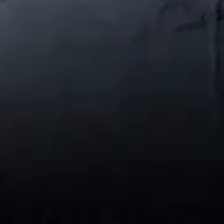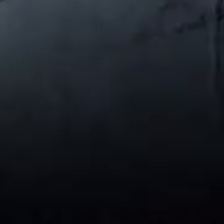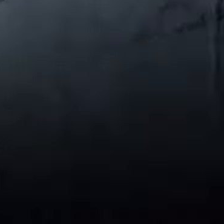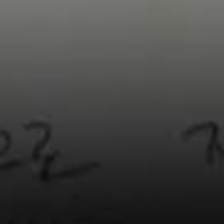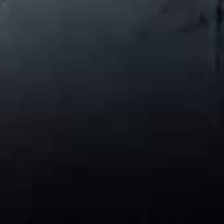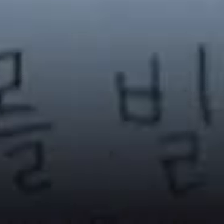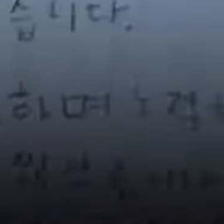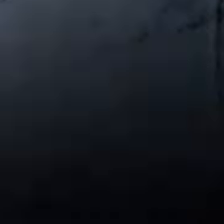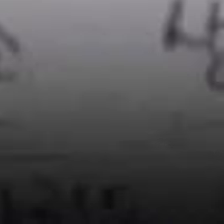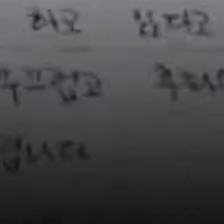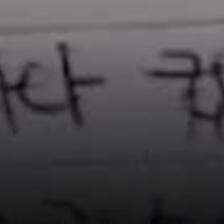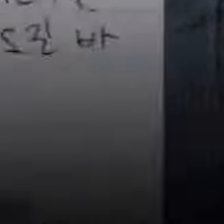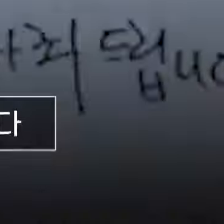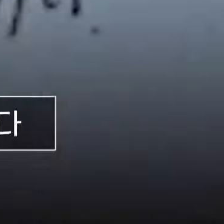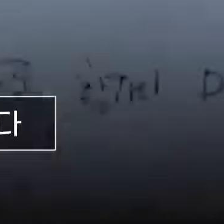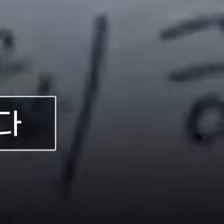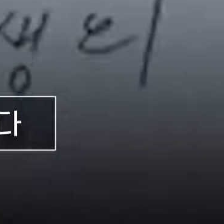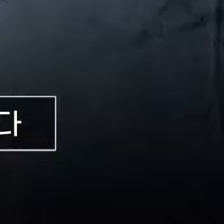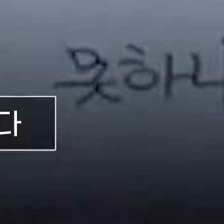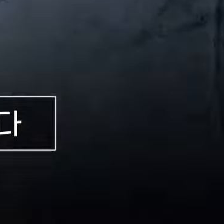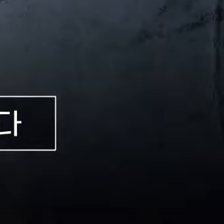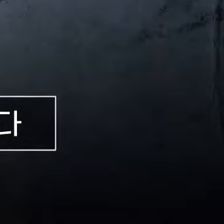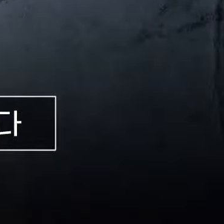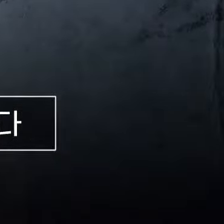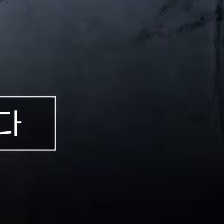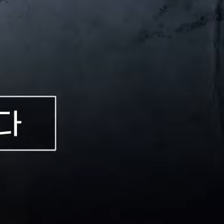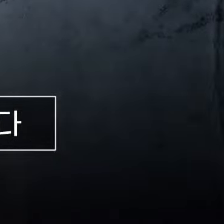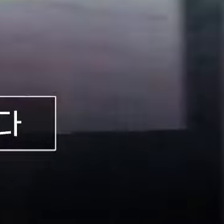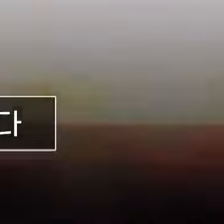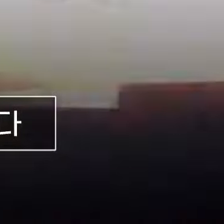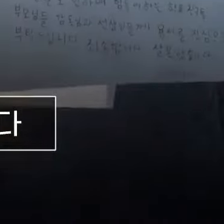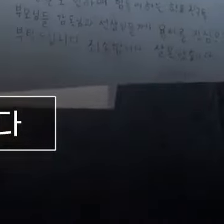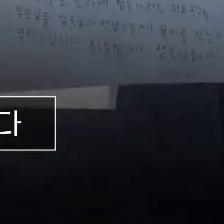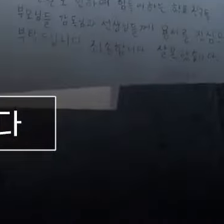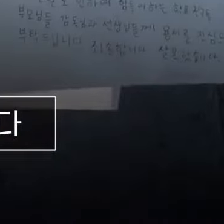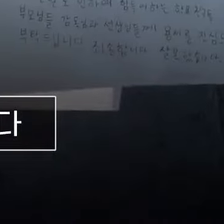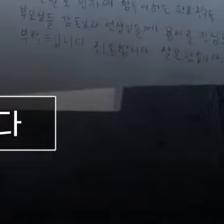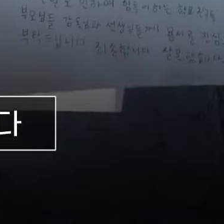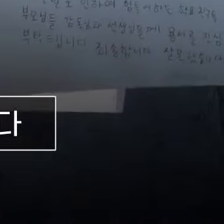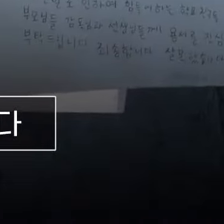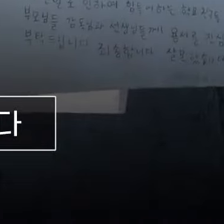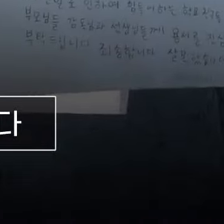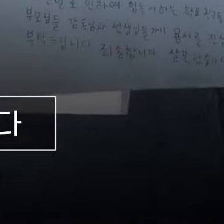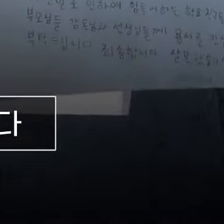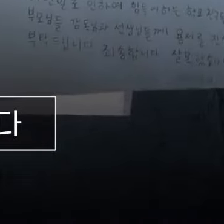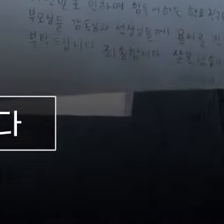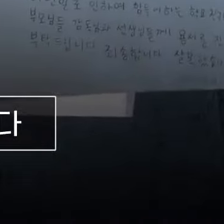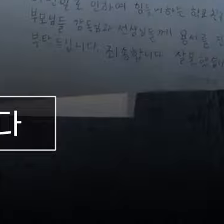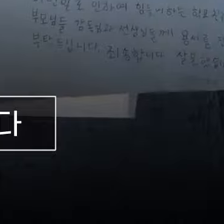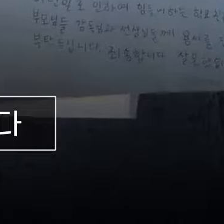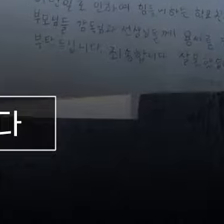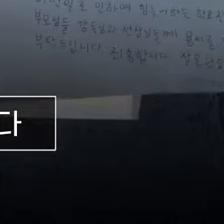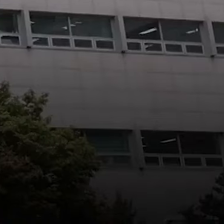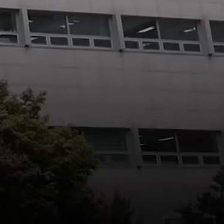피해 여학생과 부모들에겐 진심으로 죄송하다는 말과 함께 반성문과 사과문을 전했습니다.